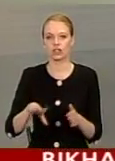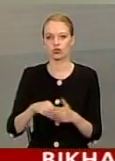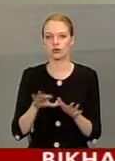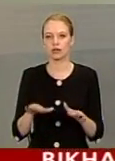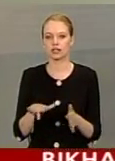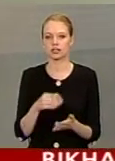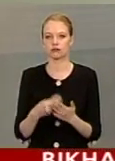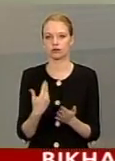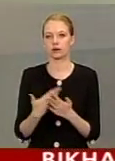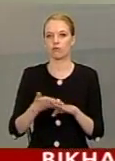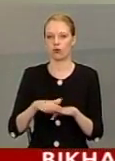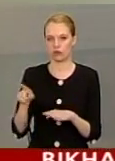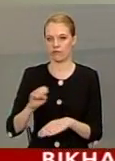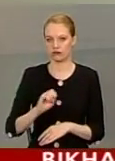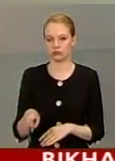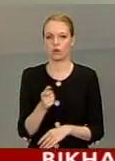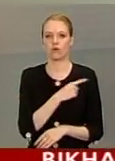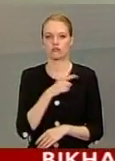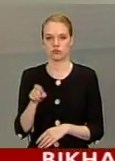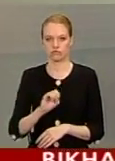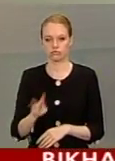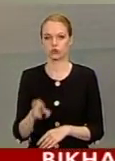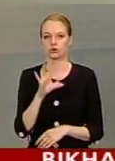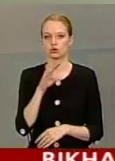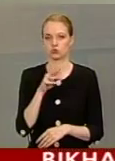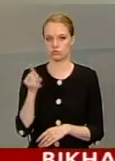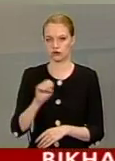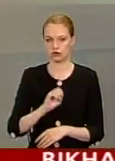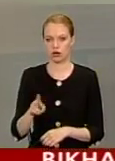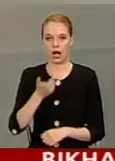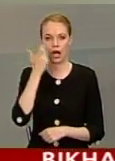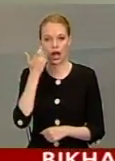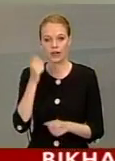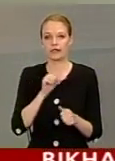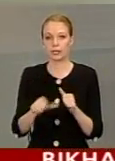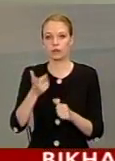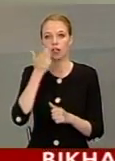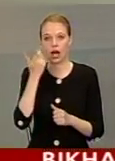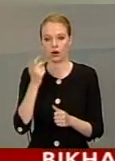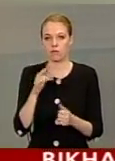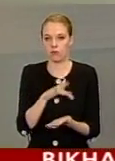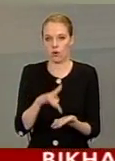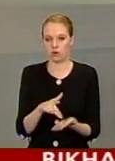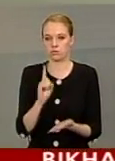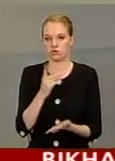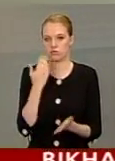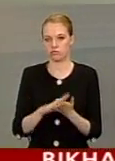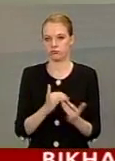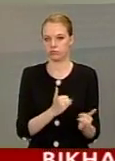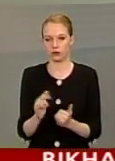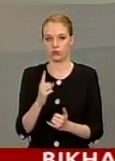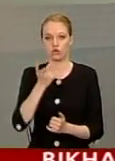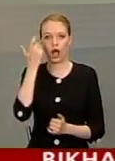бюджетів. Полтава обезпечена, Одеса обеспечена, суммы обеспечены. Харьков, именно как город, по каким-то причинам не обеспечены, в то время